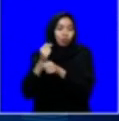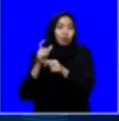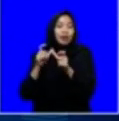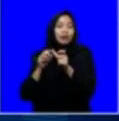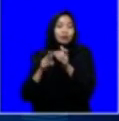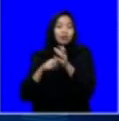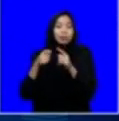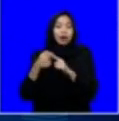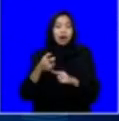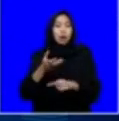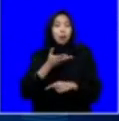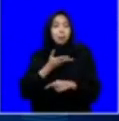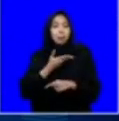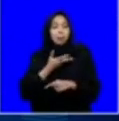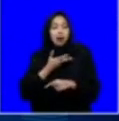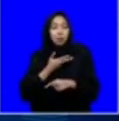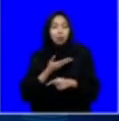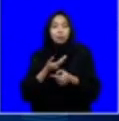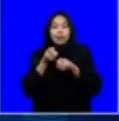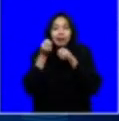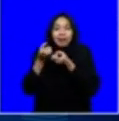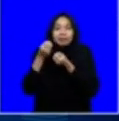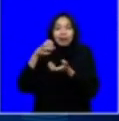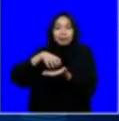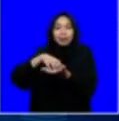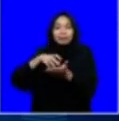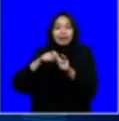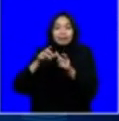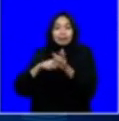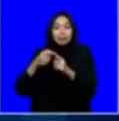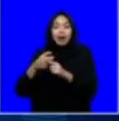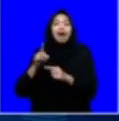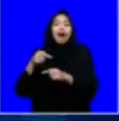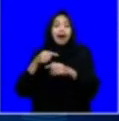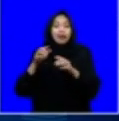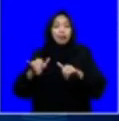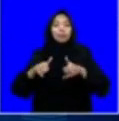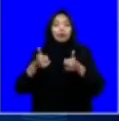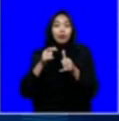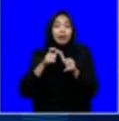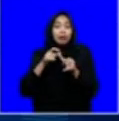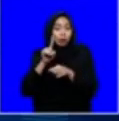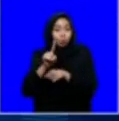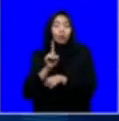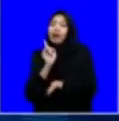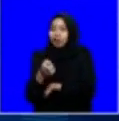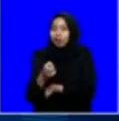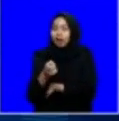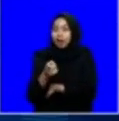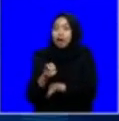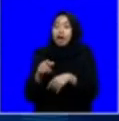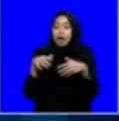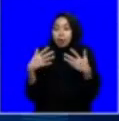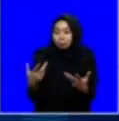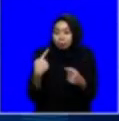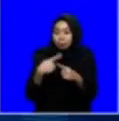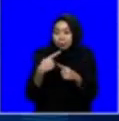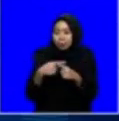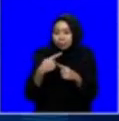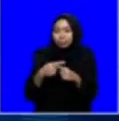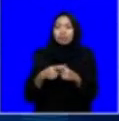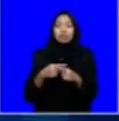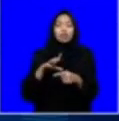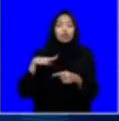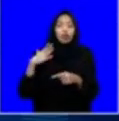ingin menjadi guru di SMK, kita juga akan mendukung dengan beasiswa S1 dan juga beasiswa kegiatan dosen